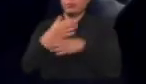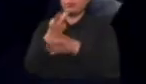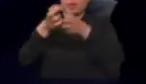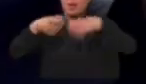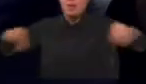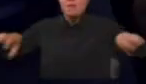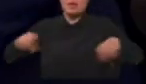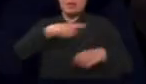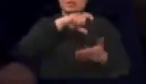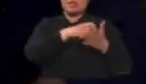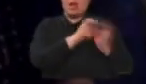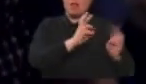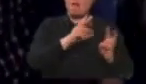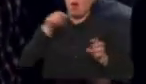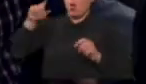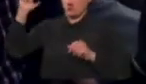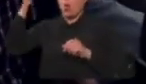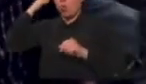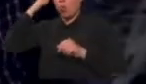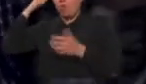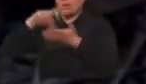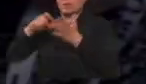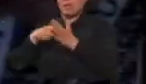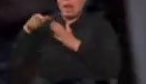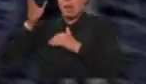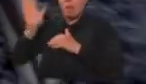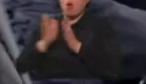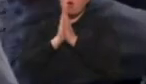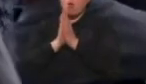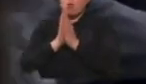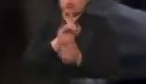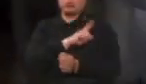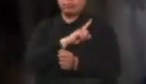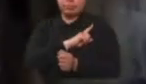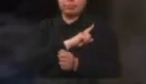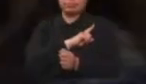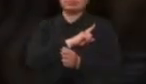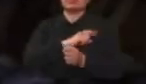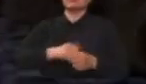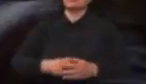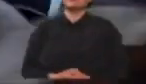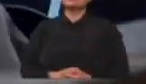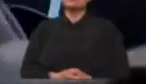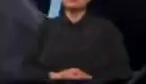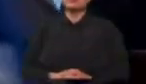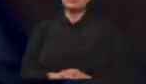sale, warsztatową i tą właśnie główną plenarną. Także też proszę mieć to na uwadze.